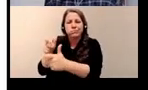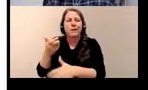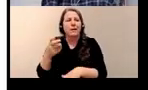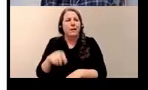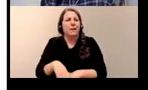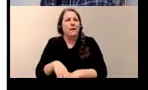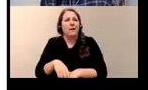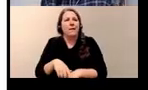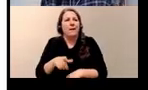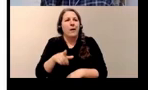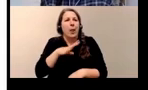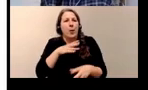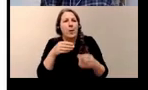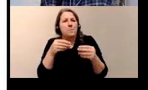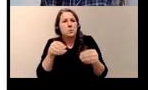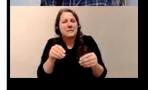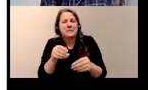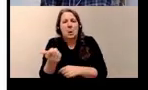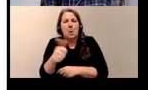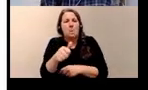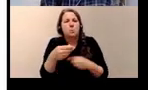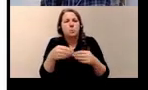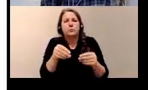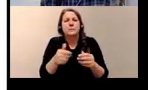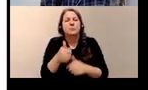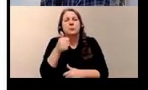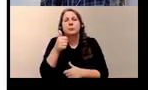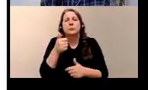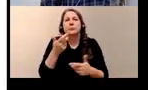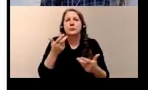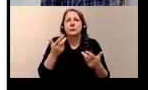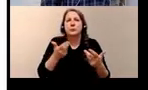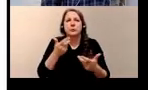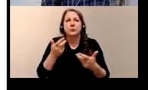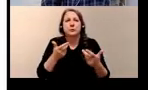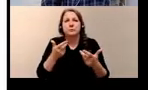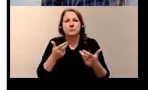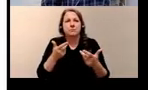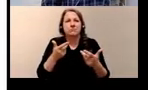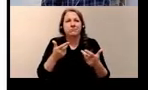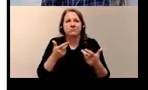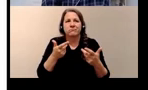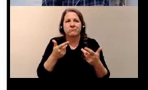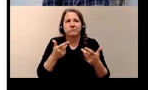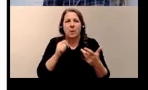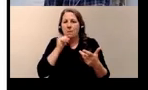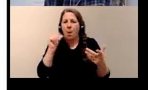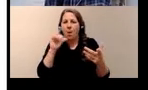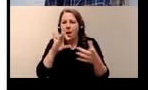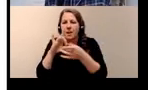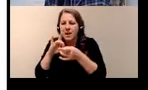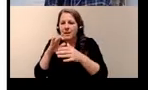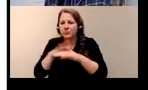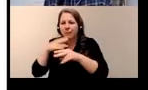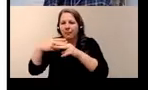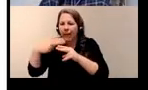Genève, des boutiques qui sont voilà, non affiliées à des marques et qui participent d'une économie